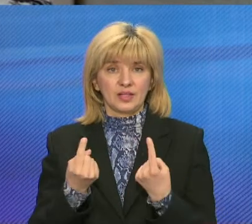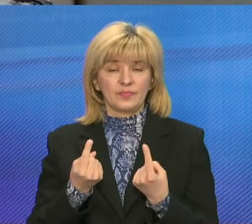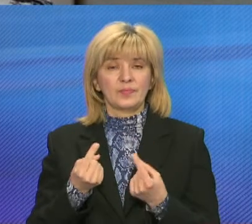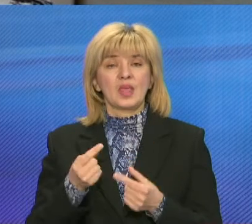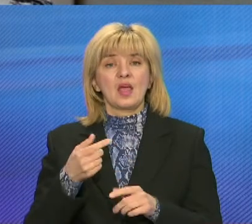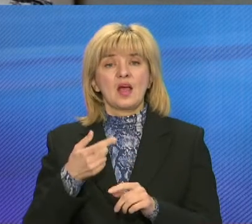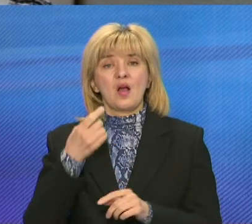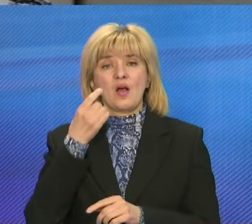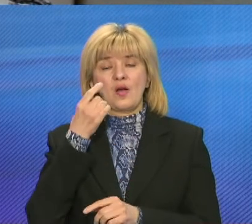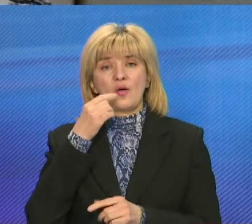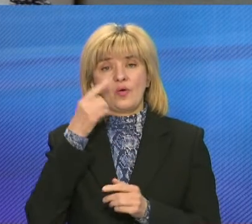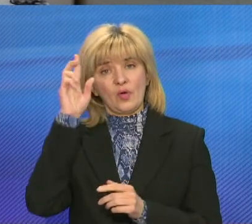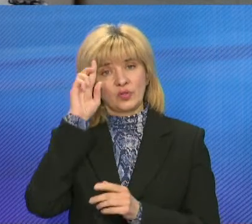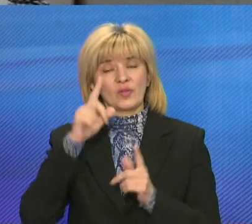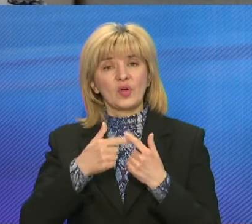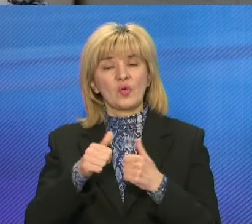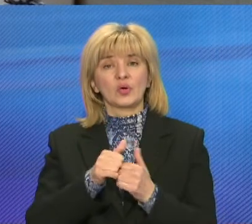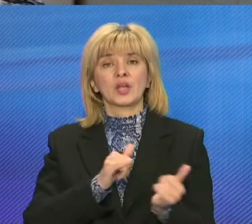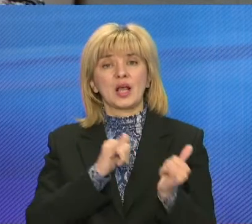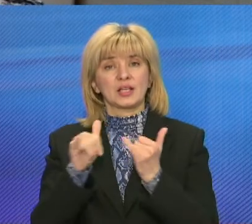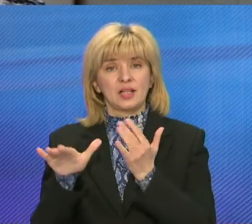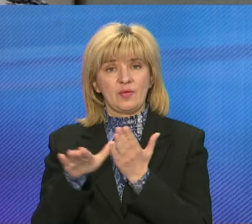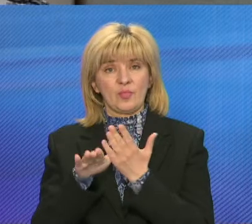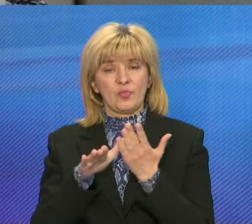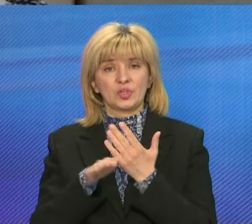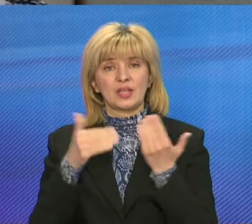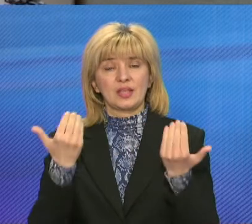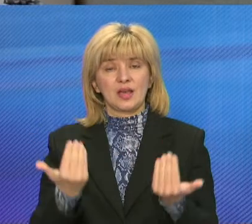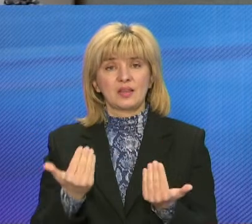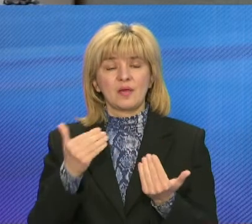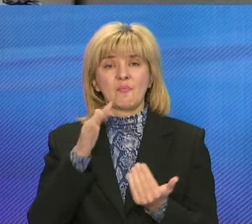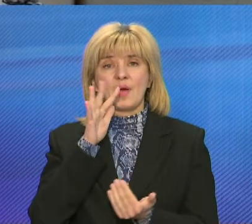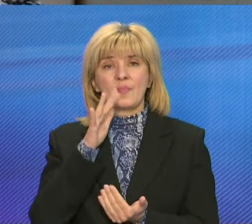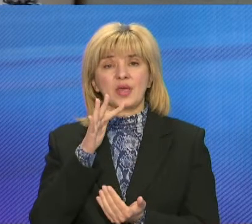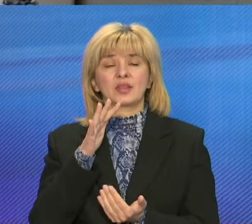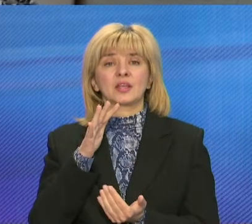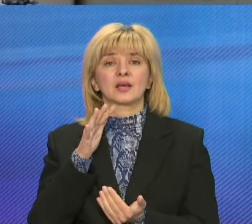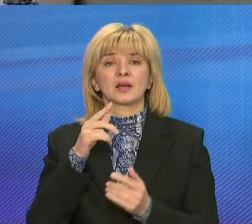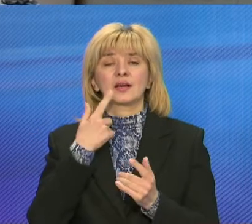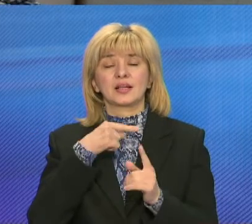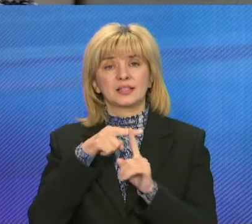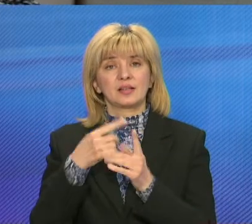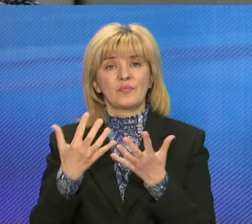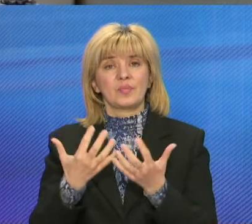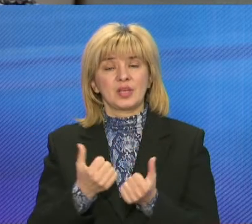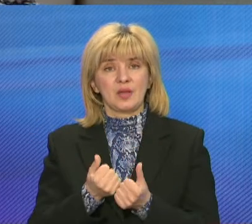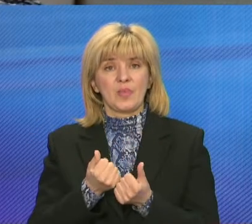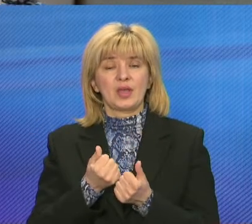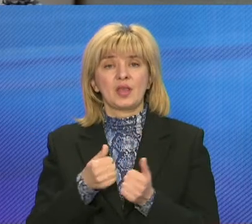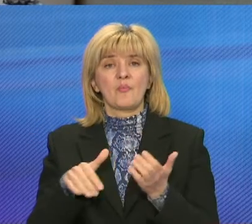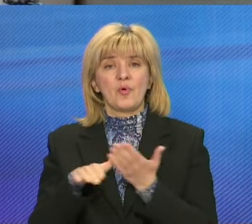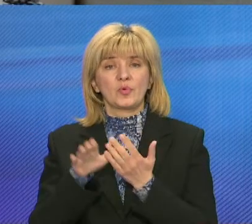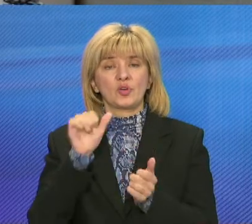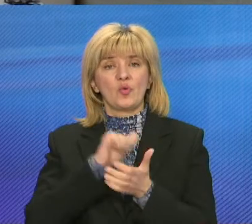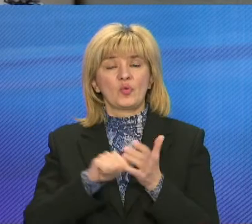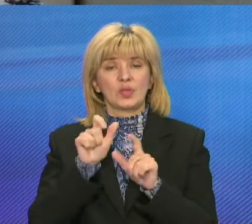момент Белорусский Красный Крест принимает поддержку от населения и организован сбор средств для помощи